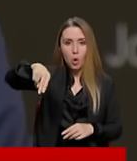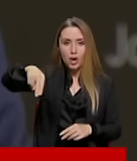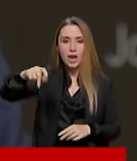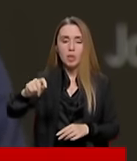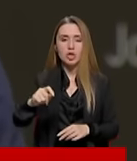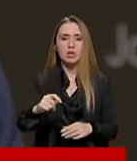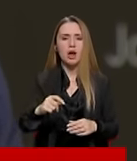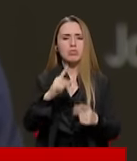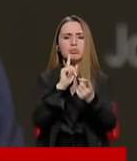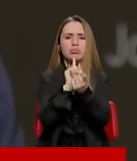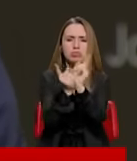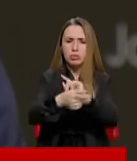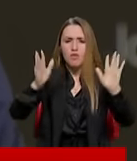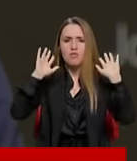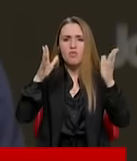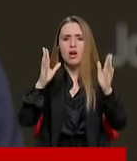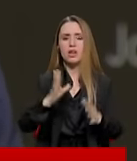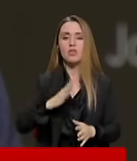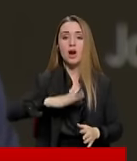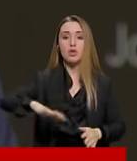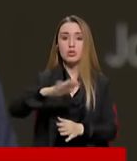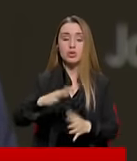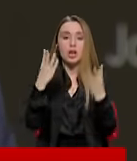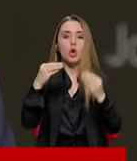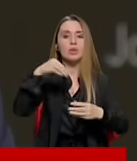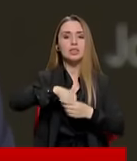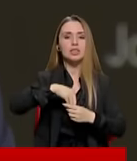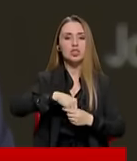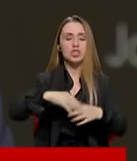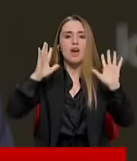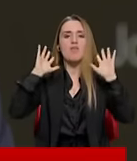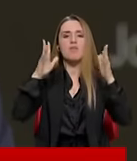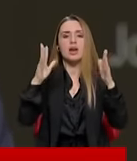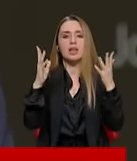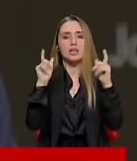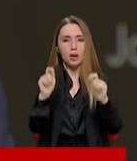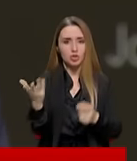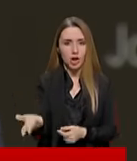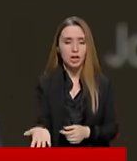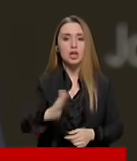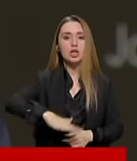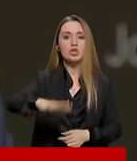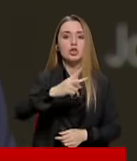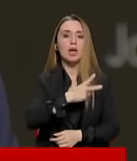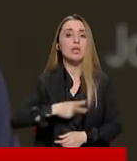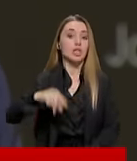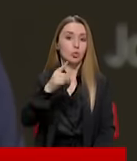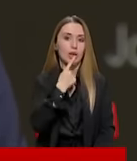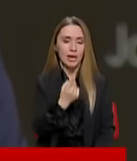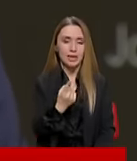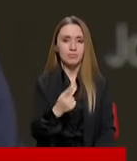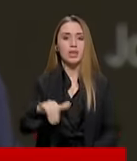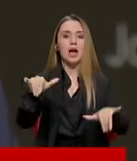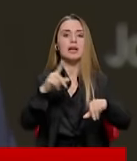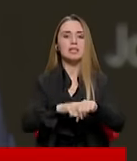onlara bir sürü etkinlik daha da sosyalleşme imkanı tanınan faaliyetler yaptırılacak bu sosyal belediyecilik